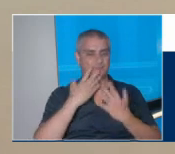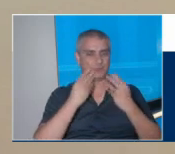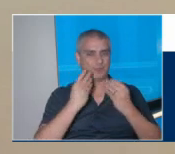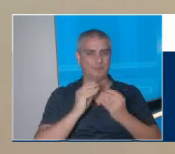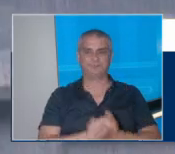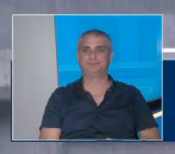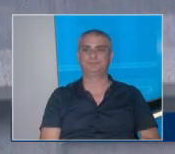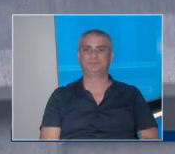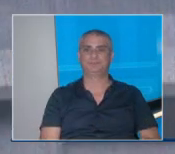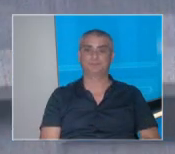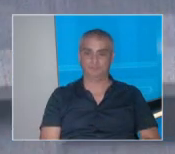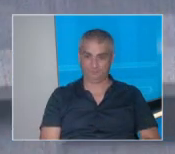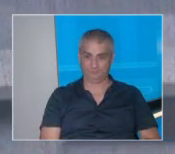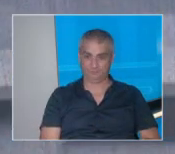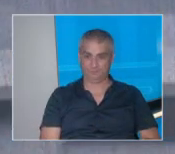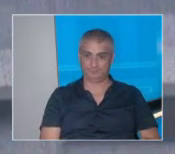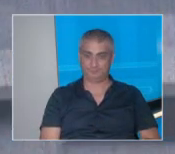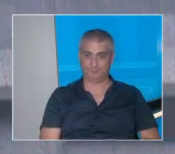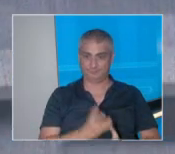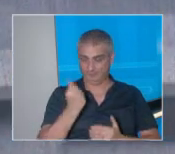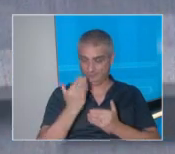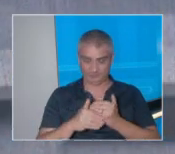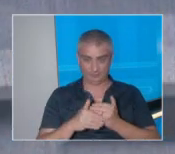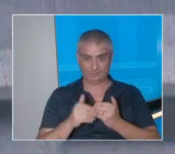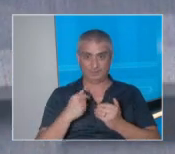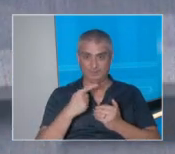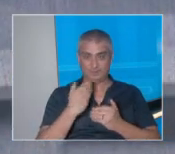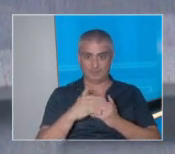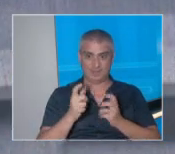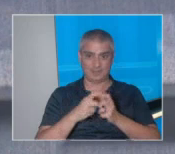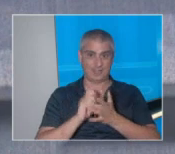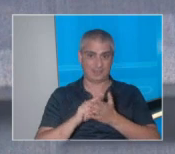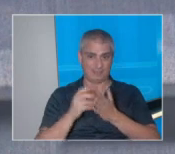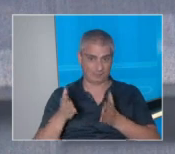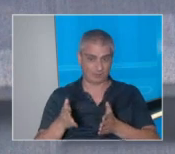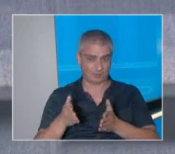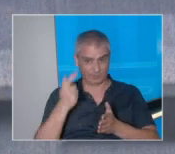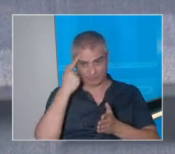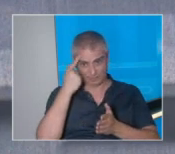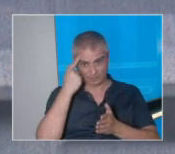לך. לפני שנסיים, אנחנו מסיימים את תא כתבים כאן, אבל אתם